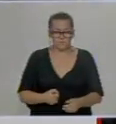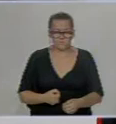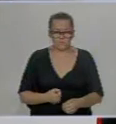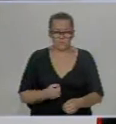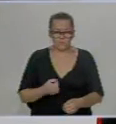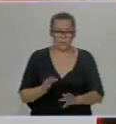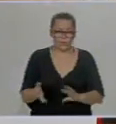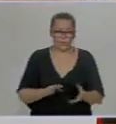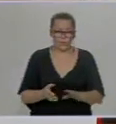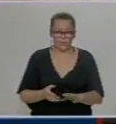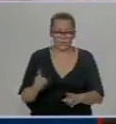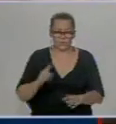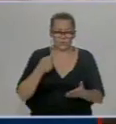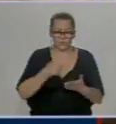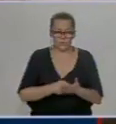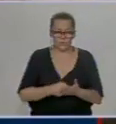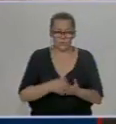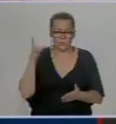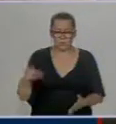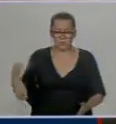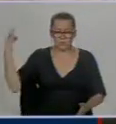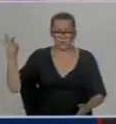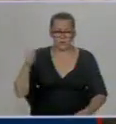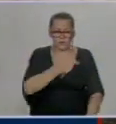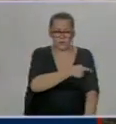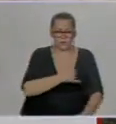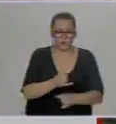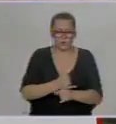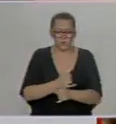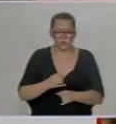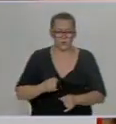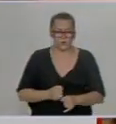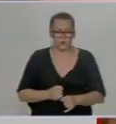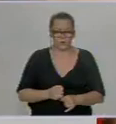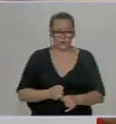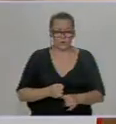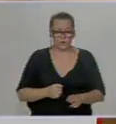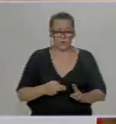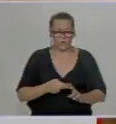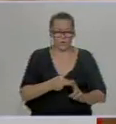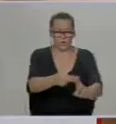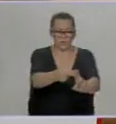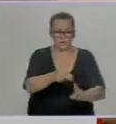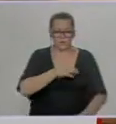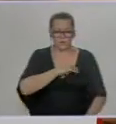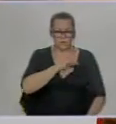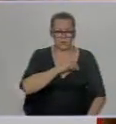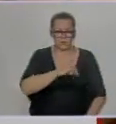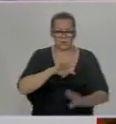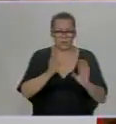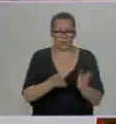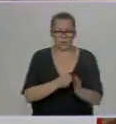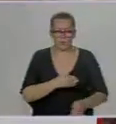luni fără salariu, nu? Specialiștii din Consiliul Județean și Prefectura Olt au promis că vor asigura asistență de specialitate tuturor